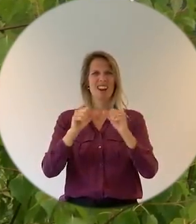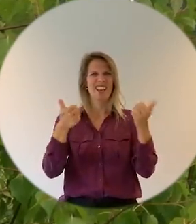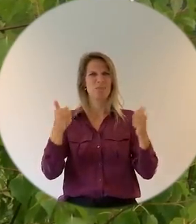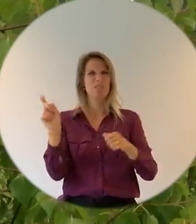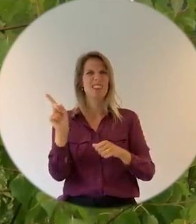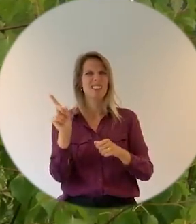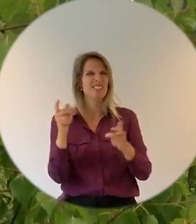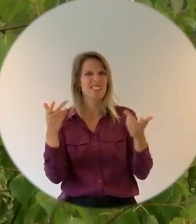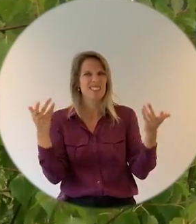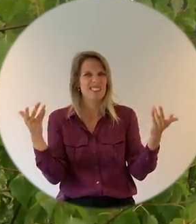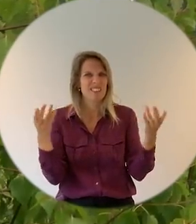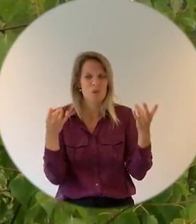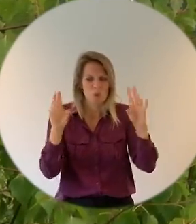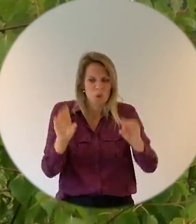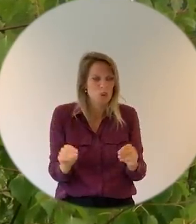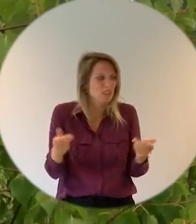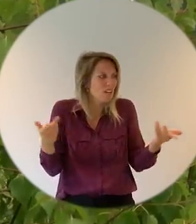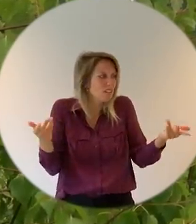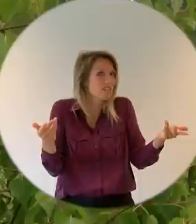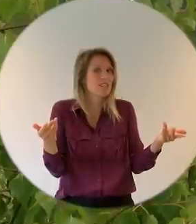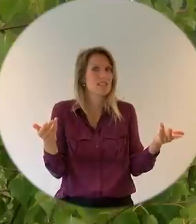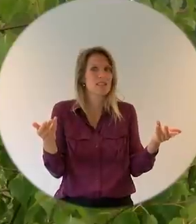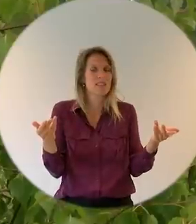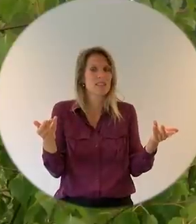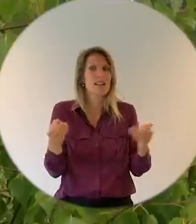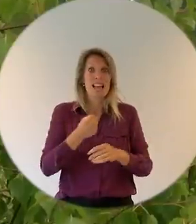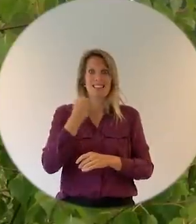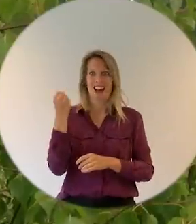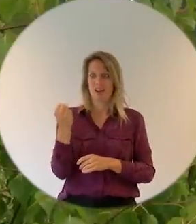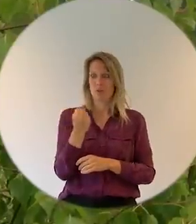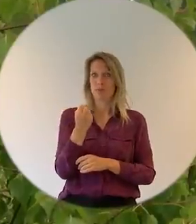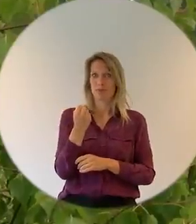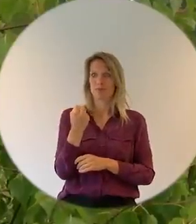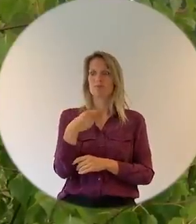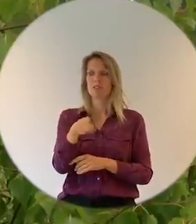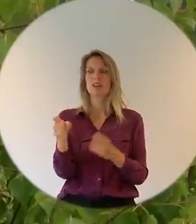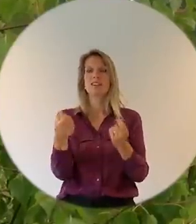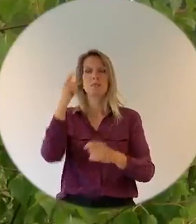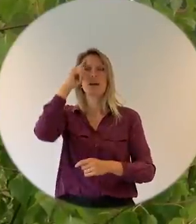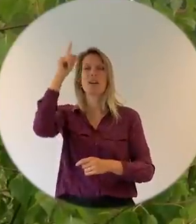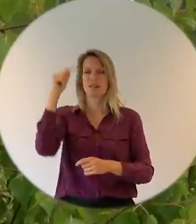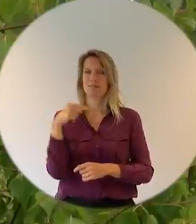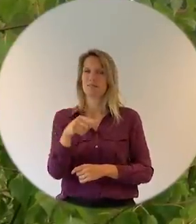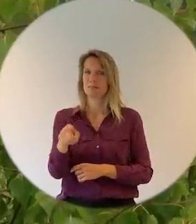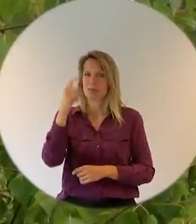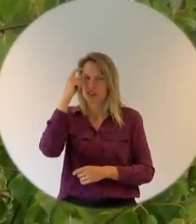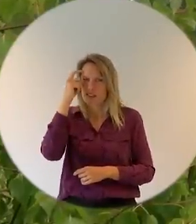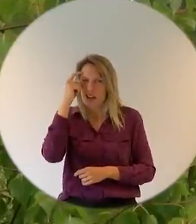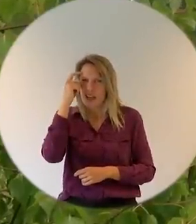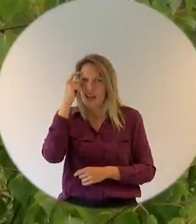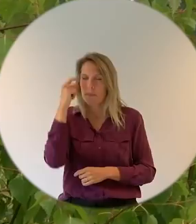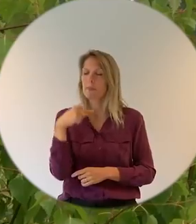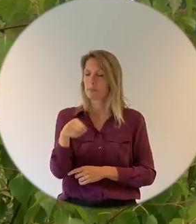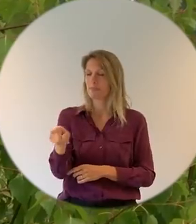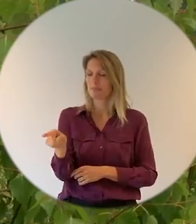dat eruit? Hoe doe je dat? En daarom hadden ze wat bedacht. Heel slim. Ze